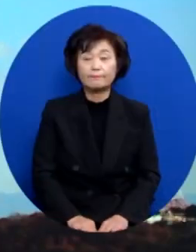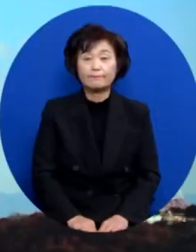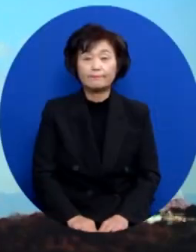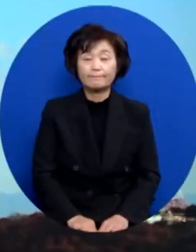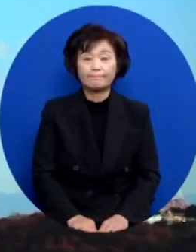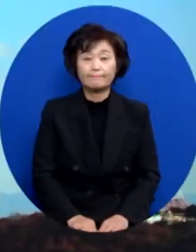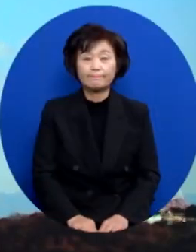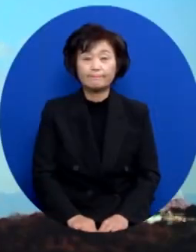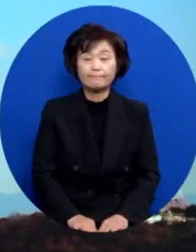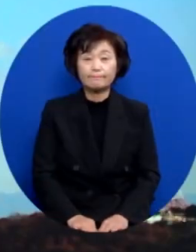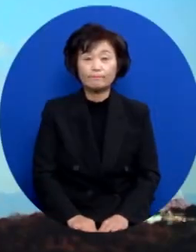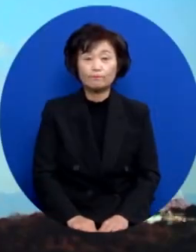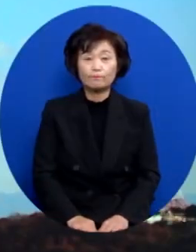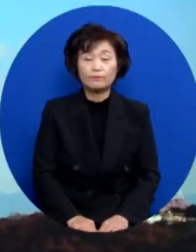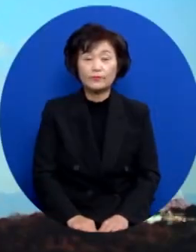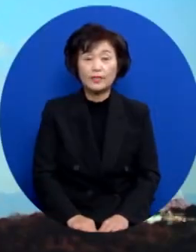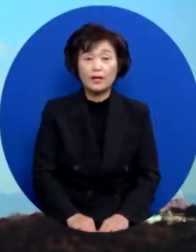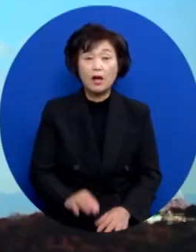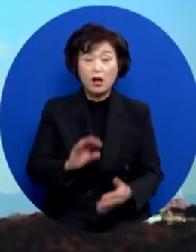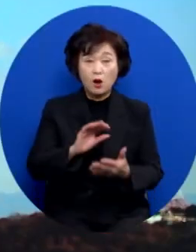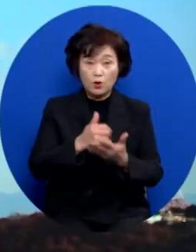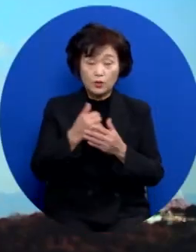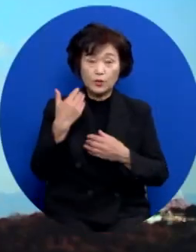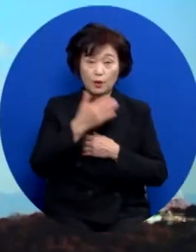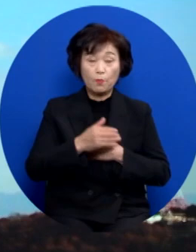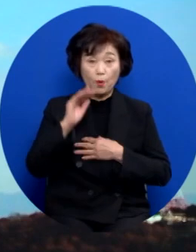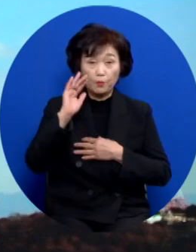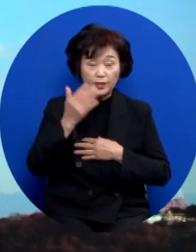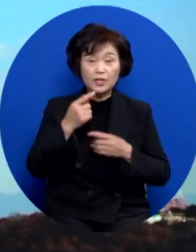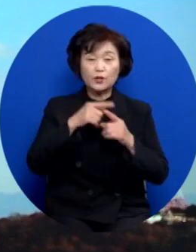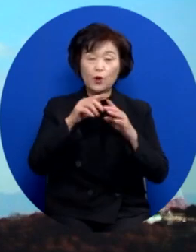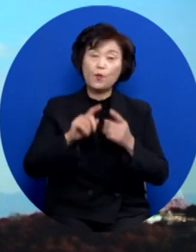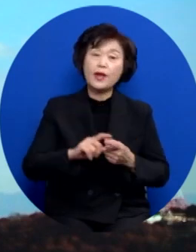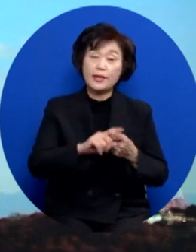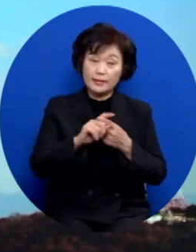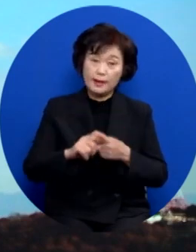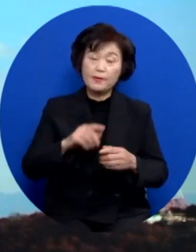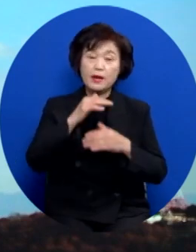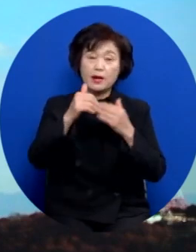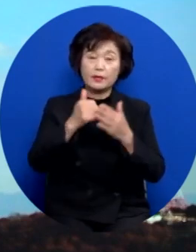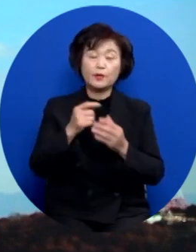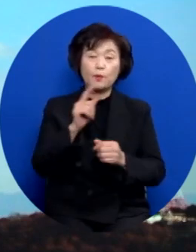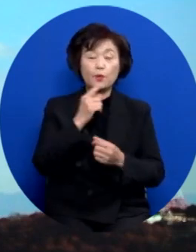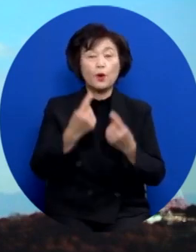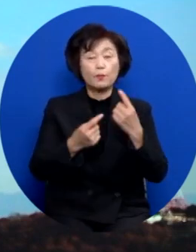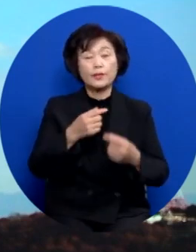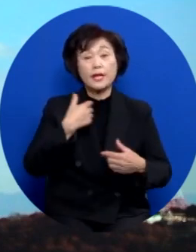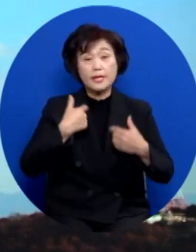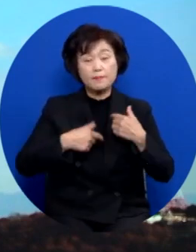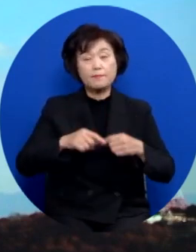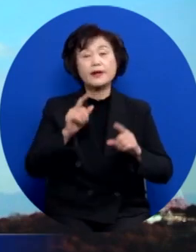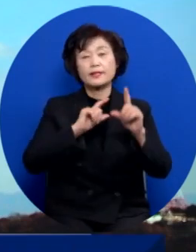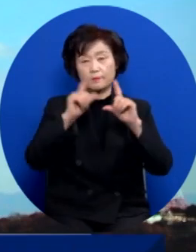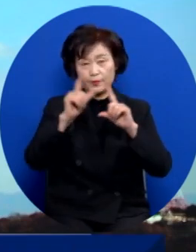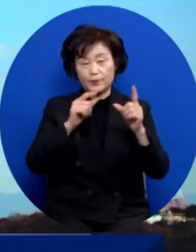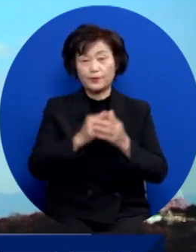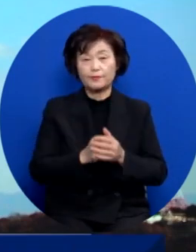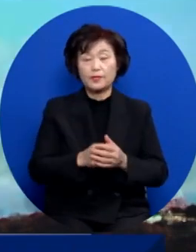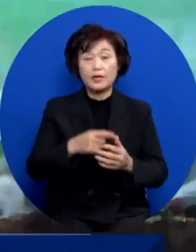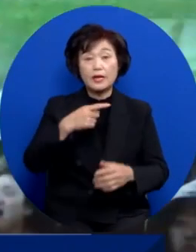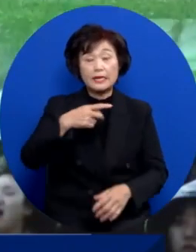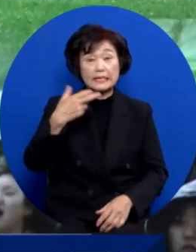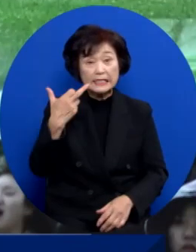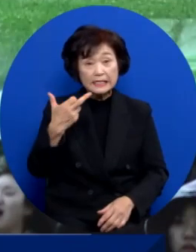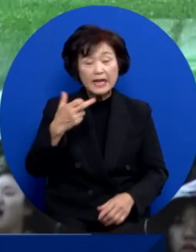수도권 스튜디오입니다. 그리스의 몸된 교회 연합, 하나님께서 무엇보다 기뻐하시는 모습이죠. 일산 지역